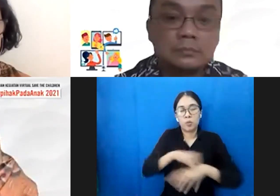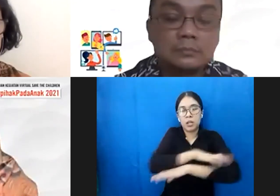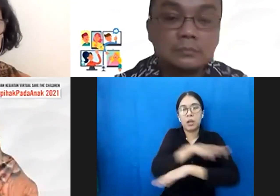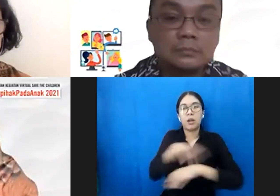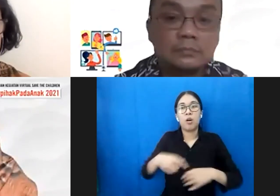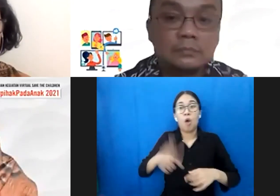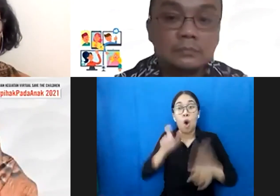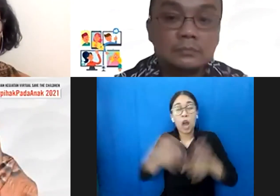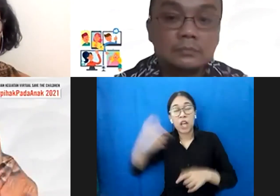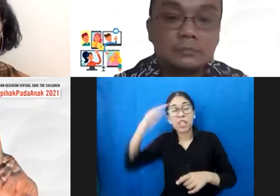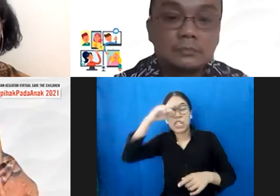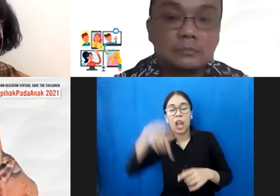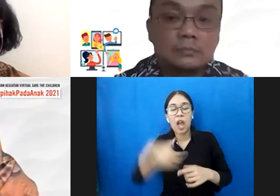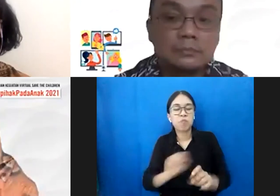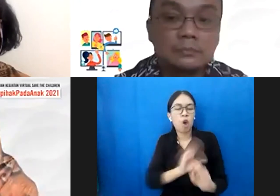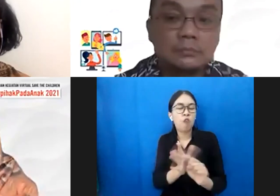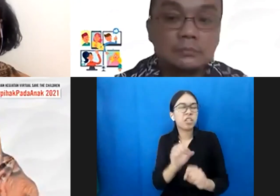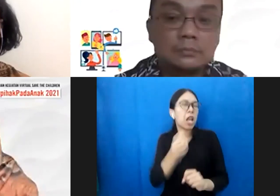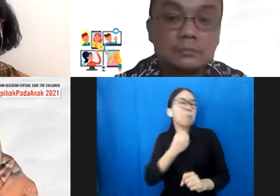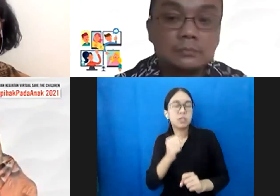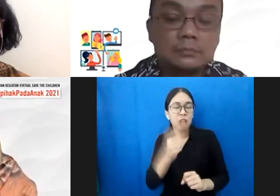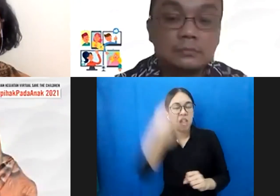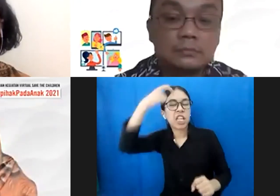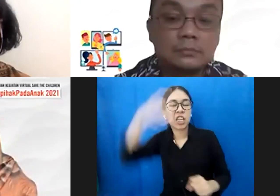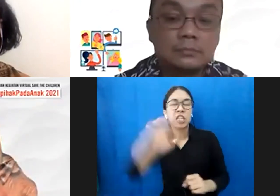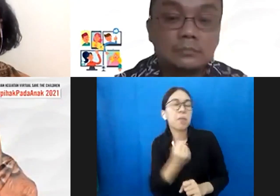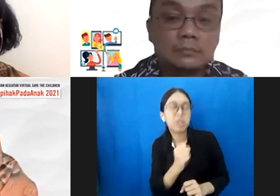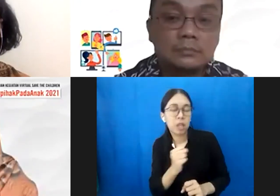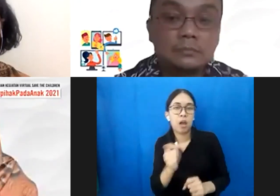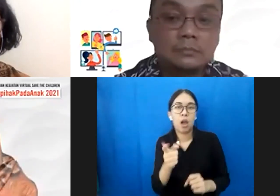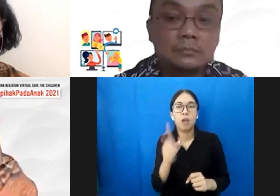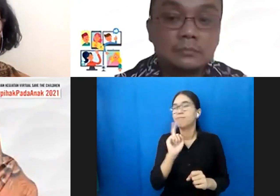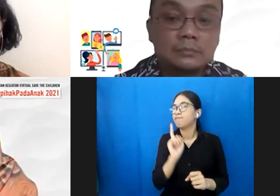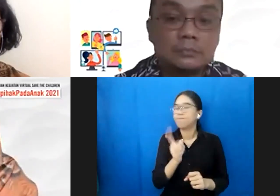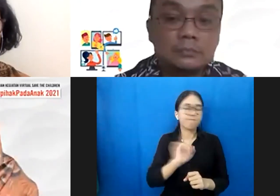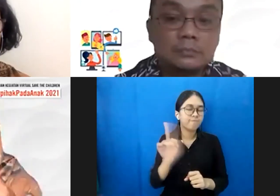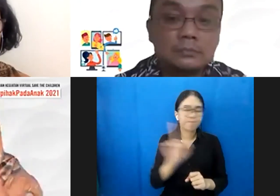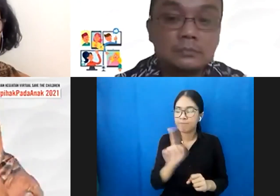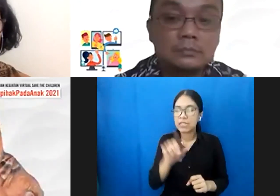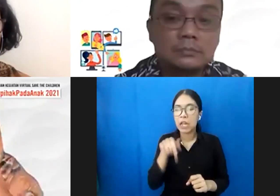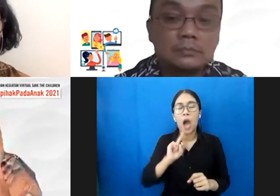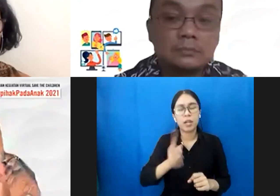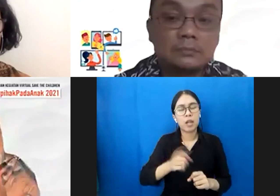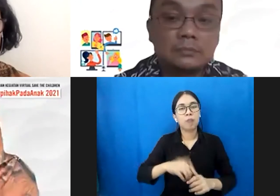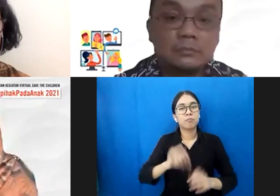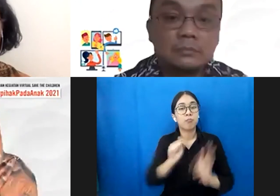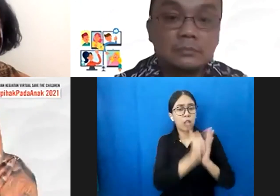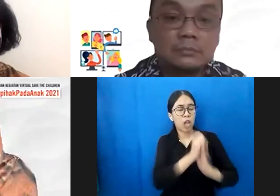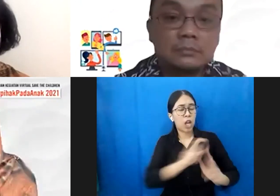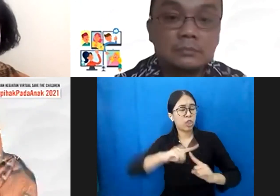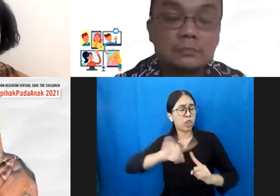ya, itu kan jahat sekali ya. Itu kita melakukan berbagai upaya itu Mas Bram, sampai kemarin kita ada acara di TV. Pokoknya saya